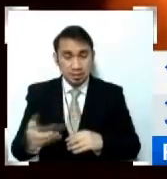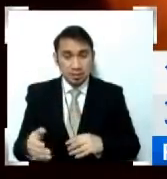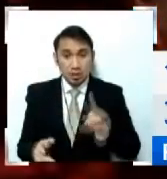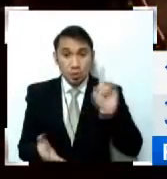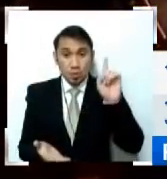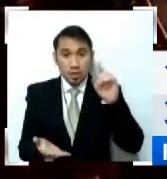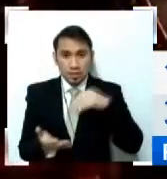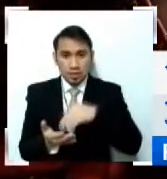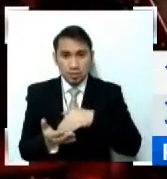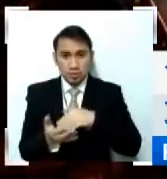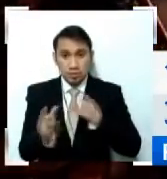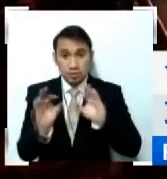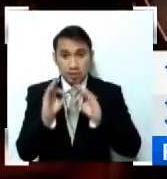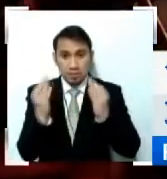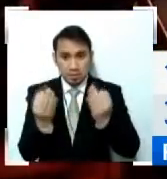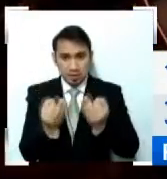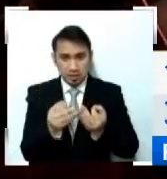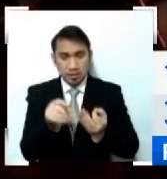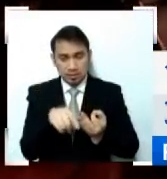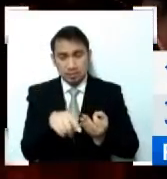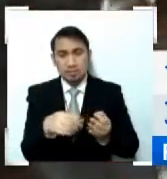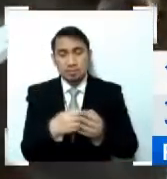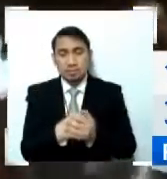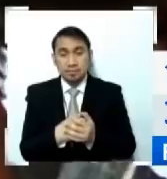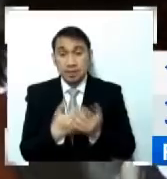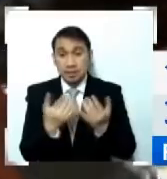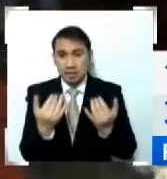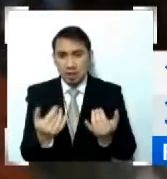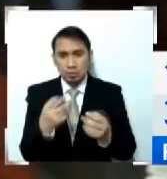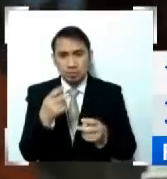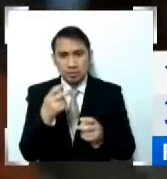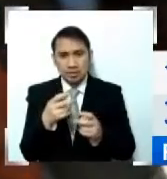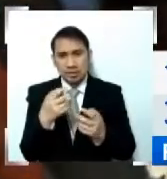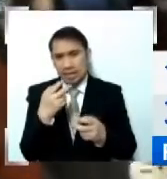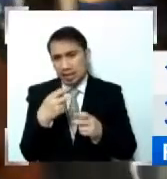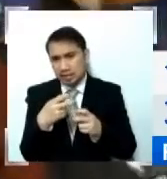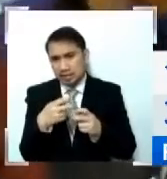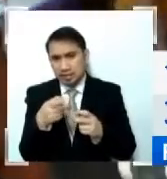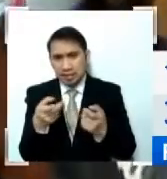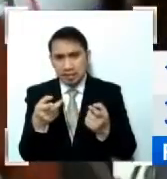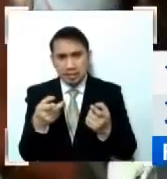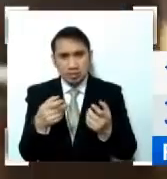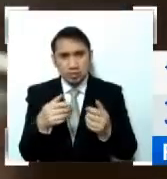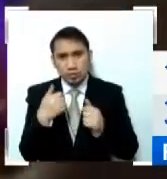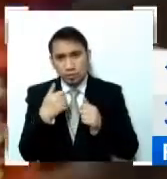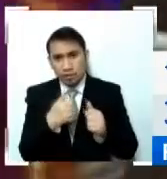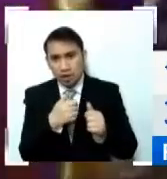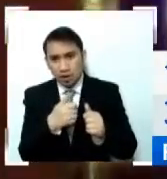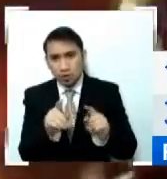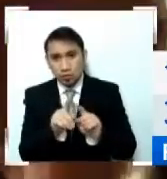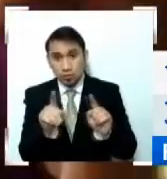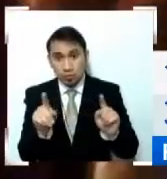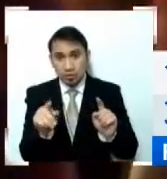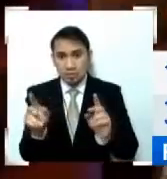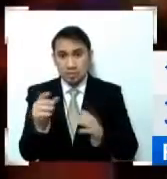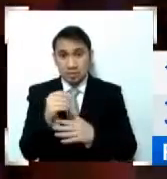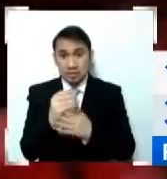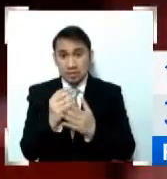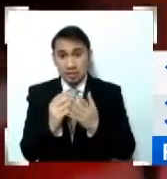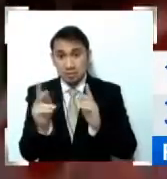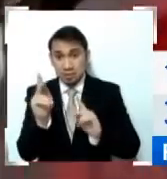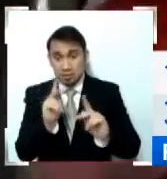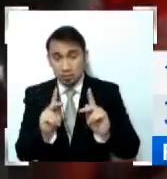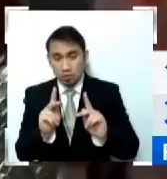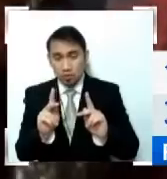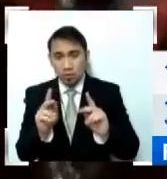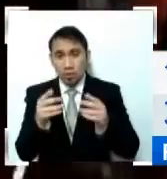sunog. Dahil sa insidente, mahirap sumunod sa physical distancing. Hindi na rin naka-face mask ang iba, lalo't may mga wala nga halos